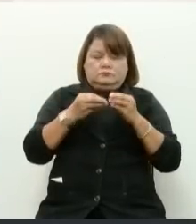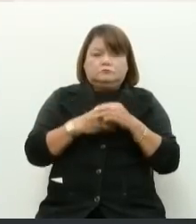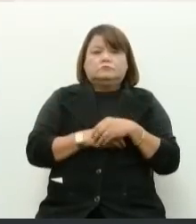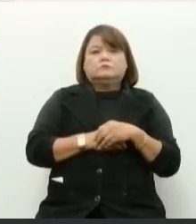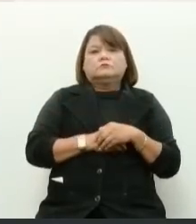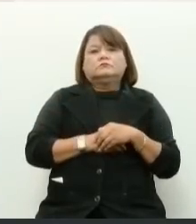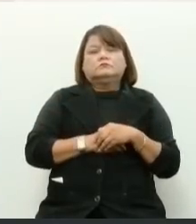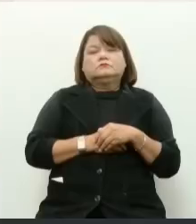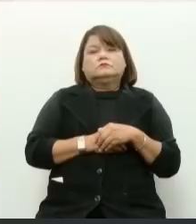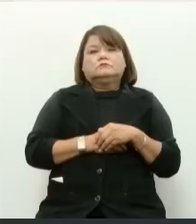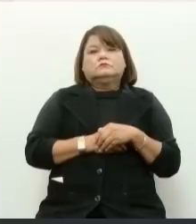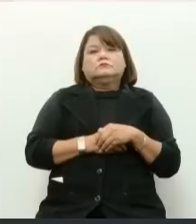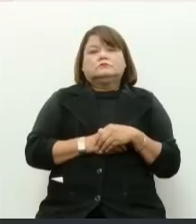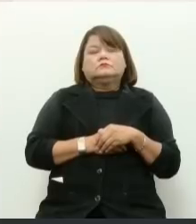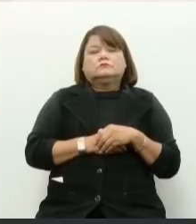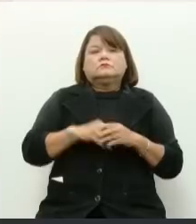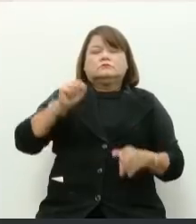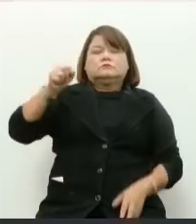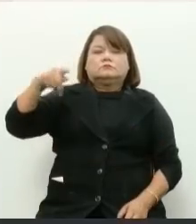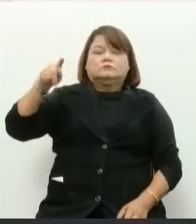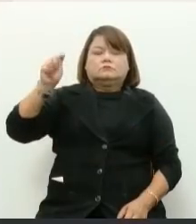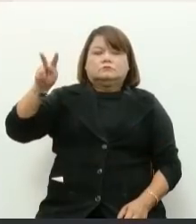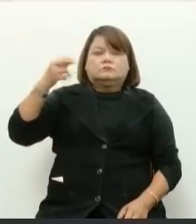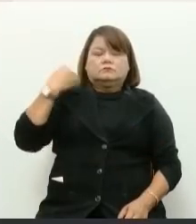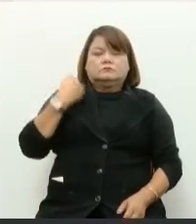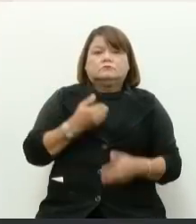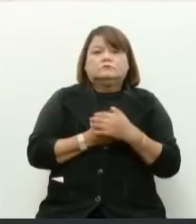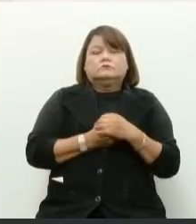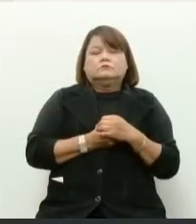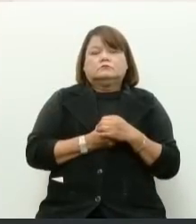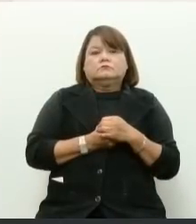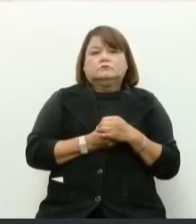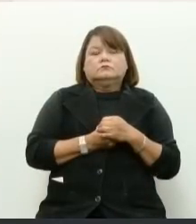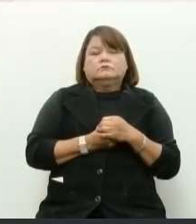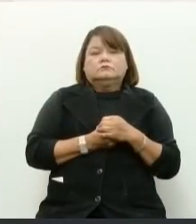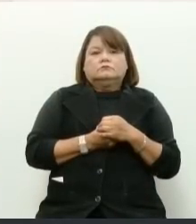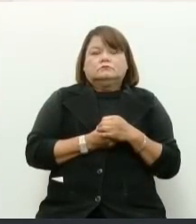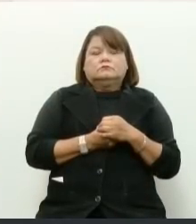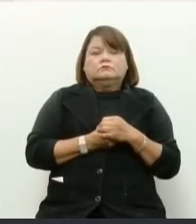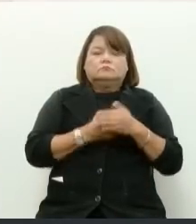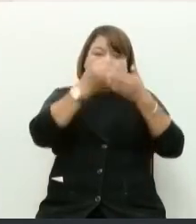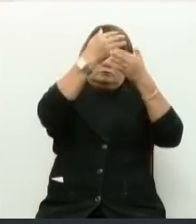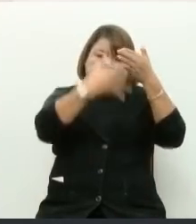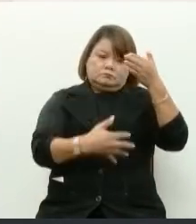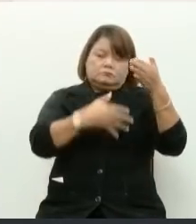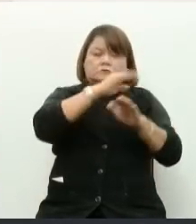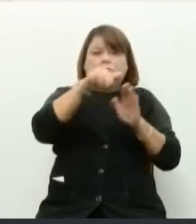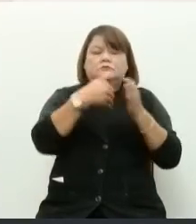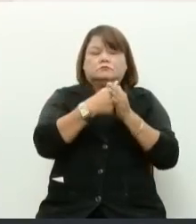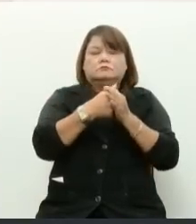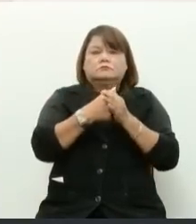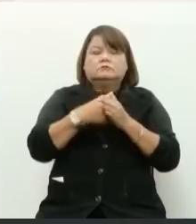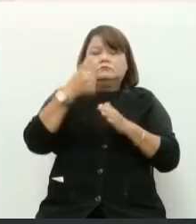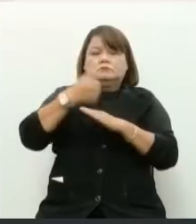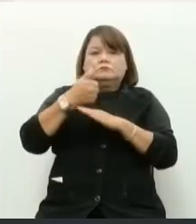เรียกห้องสปทเนี่ยนะครับโอเปกเชนอนเนี่ยได้รับรู้ซึ่งรายละเอียดทั้งหลายเนี่ยผมว่าท่านพอเอกและทีม